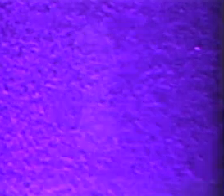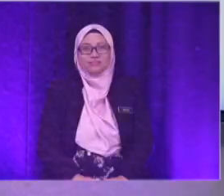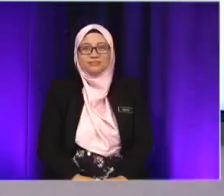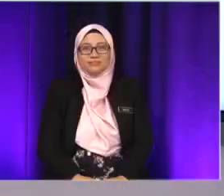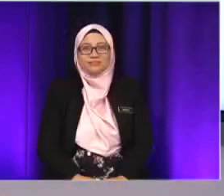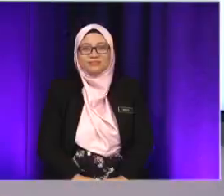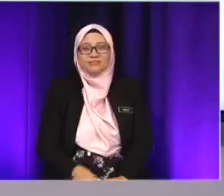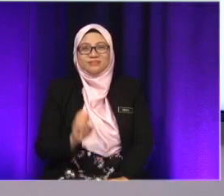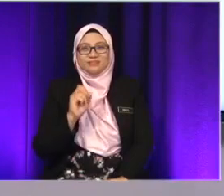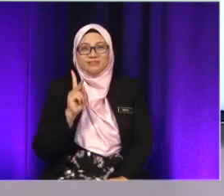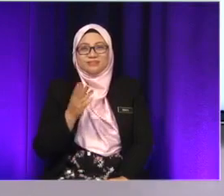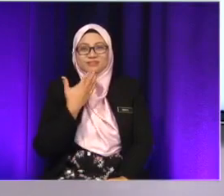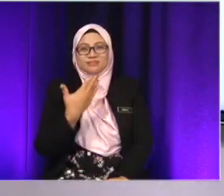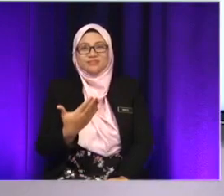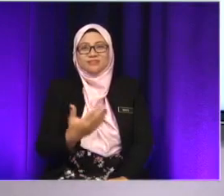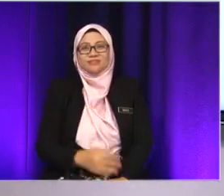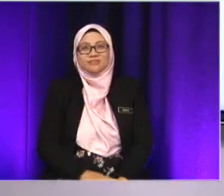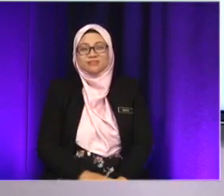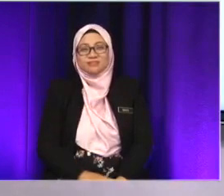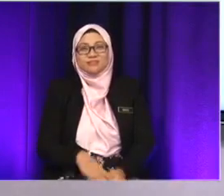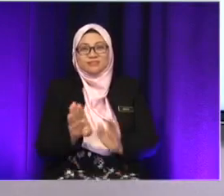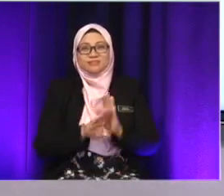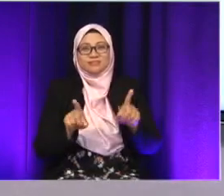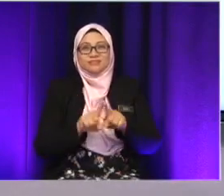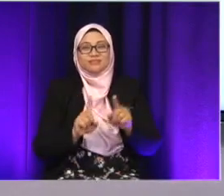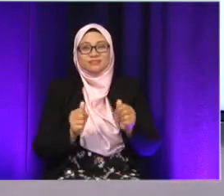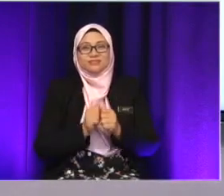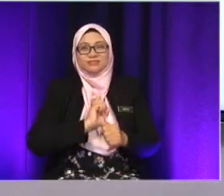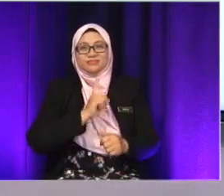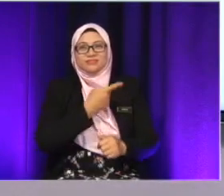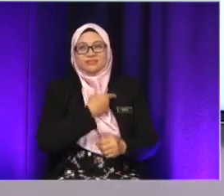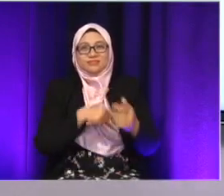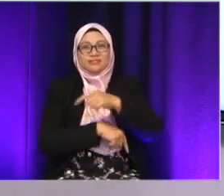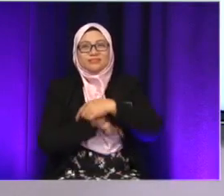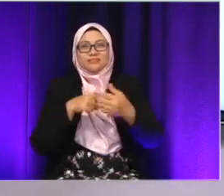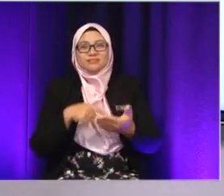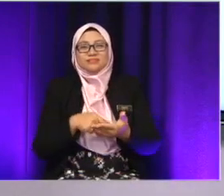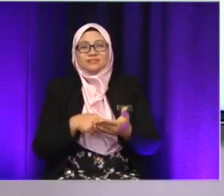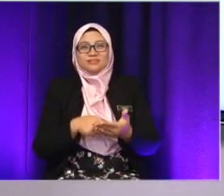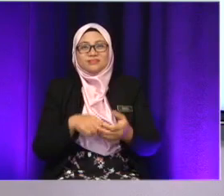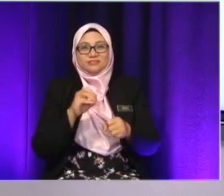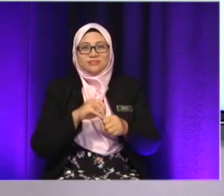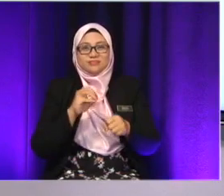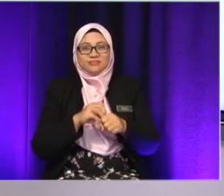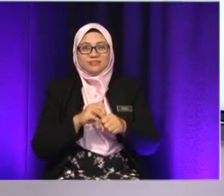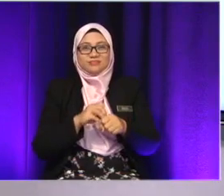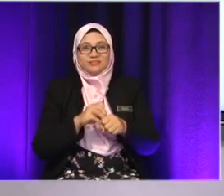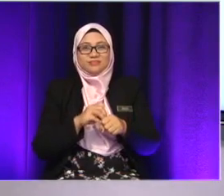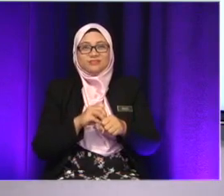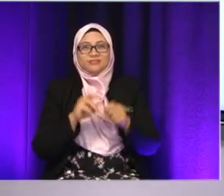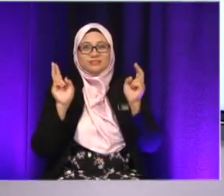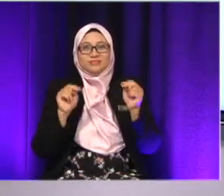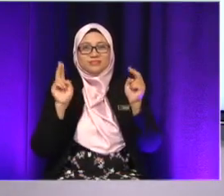kan? Okey, terima kasih cikgu bersama dengan kita pada hari ini dalam kita nak belajar ni mata pelajaran pengajian